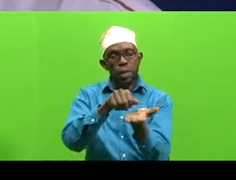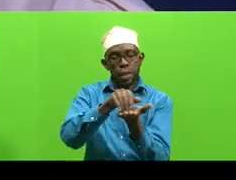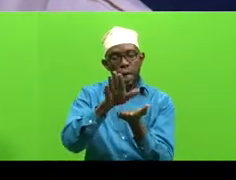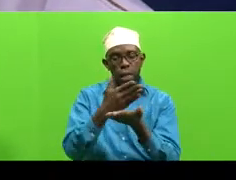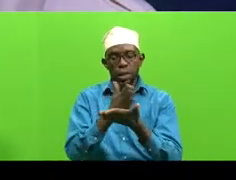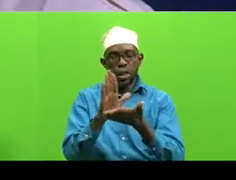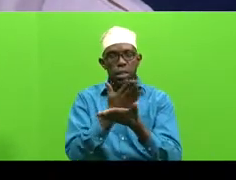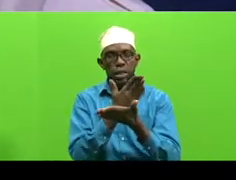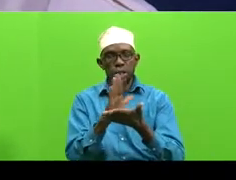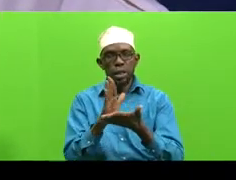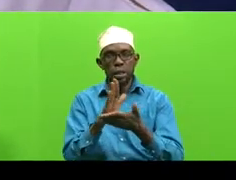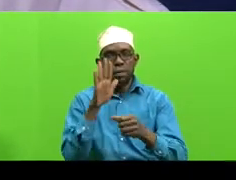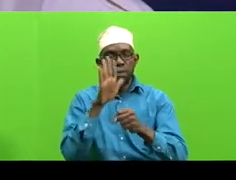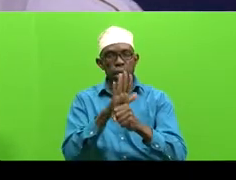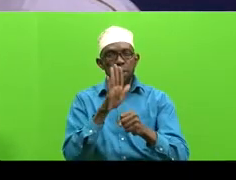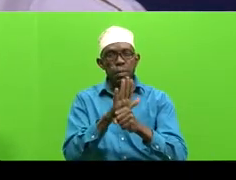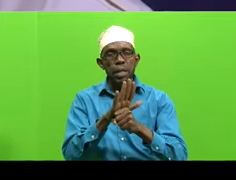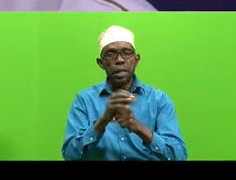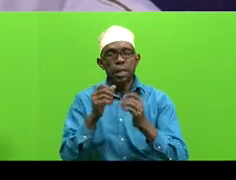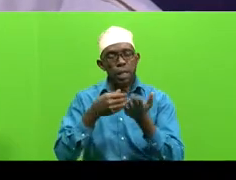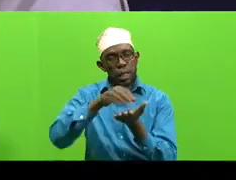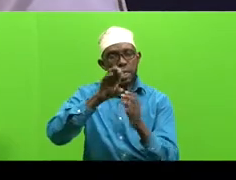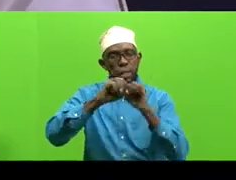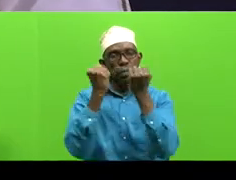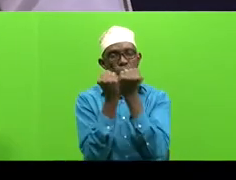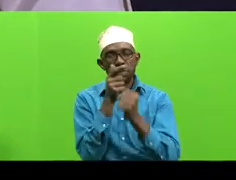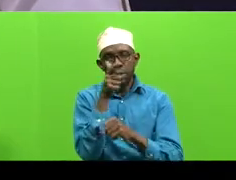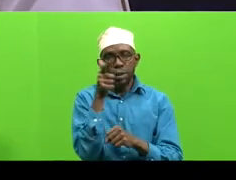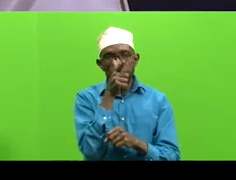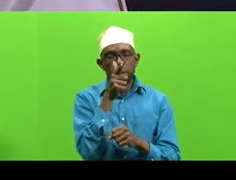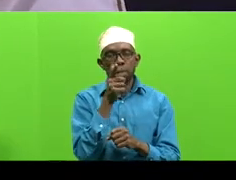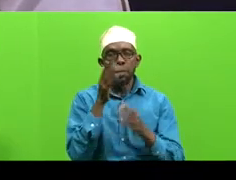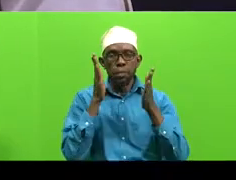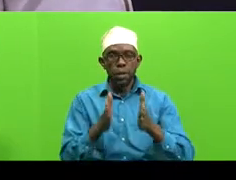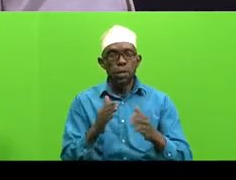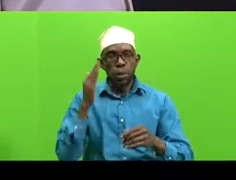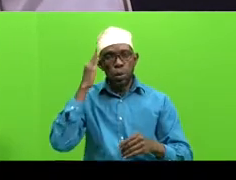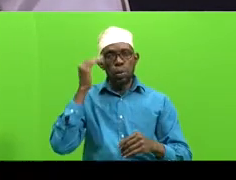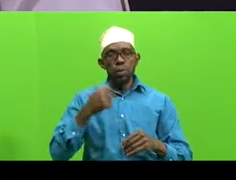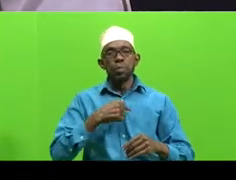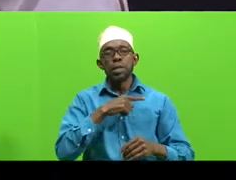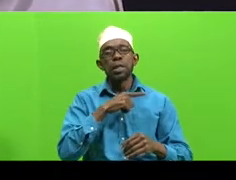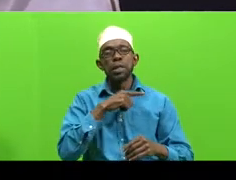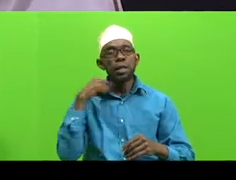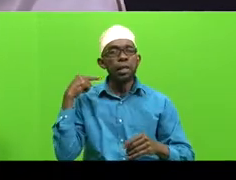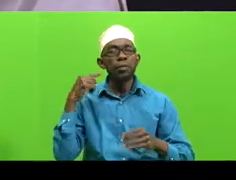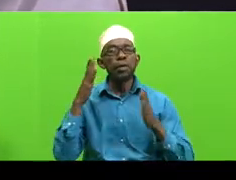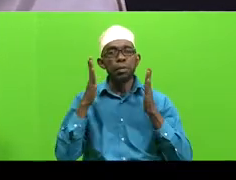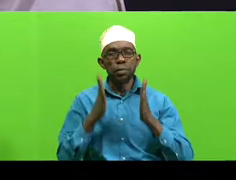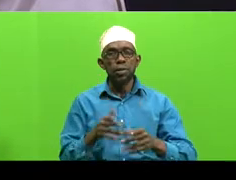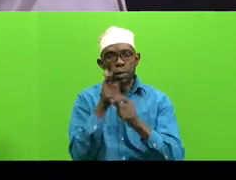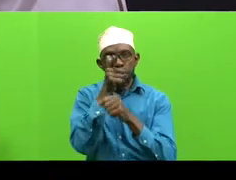usishare. Wangapi wameuliwa katika mitandao ya kijamii? Jamaa yeye mwenyewe wajiona ameuliwa katika mtandao.